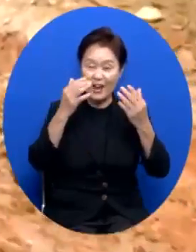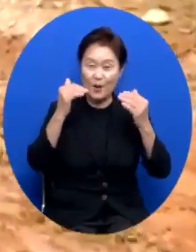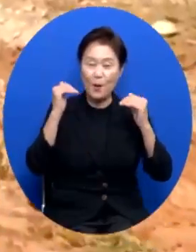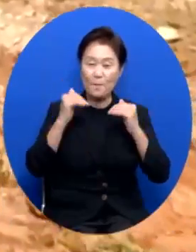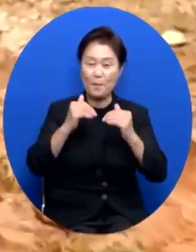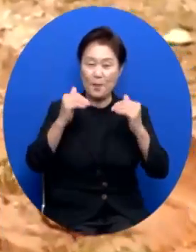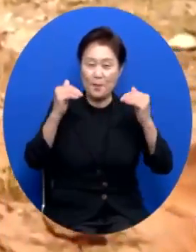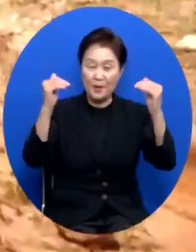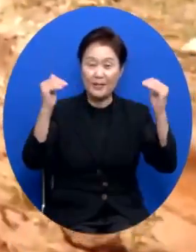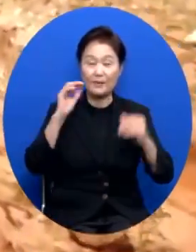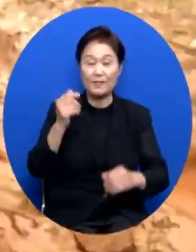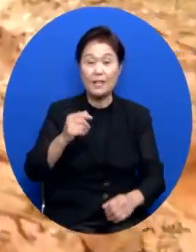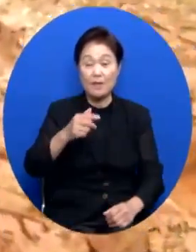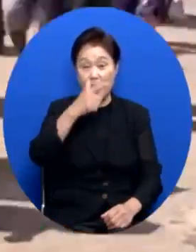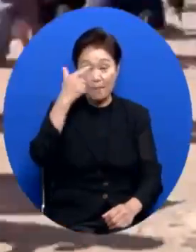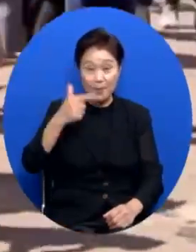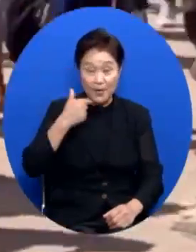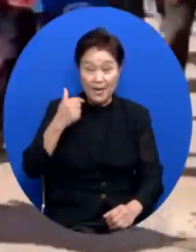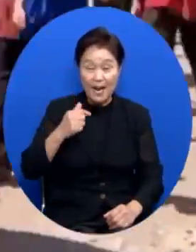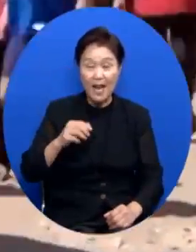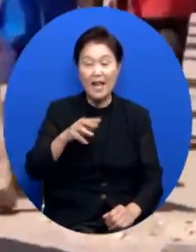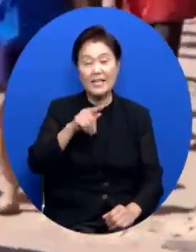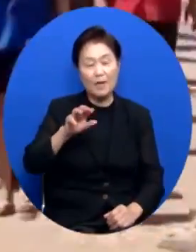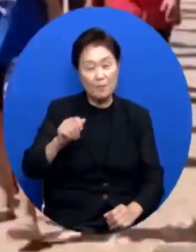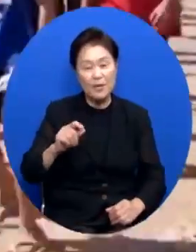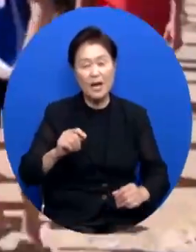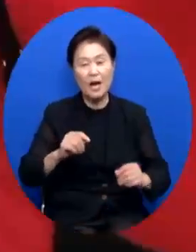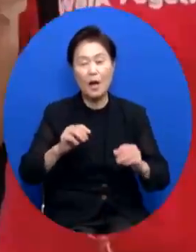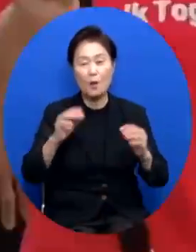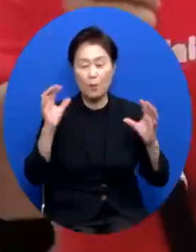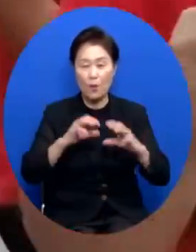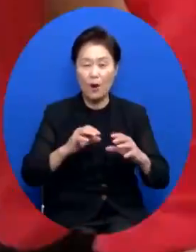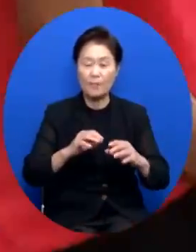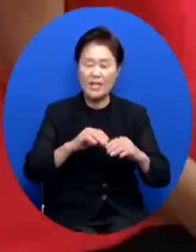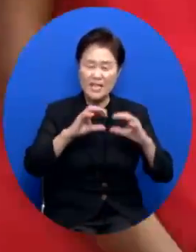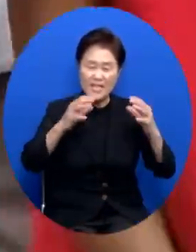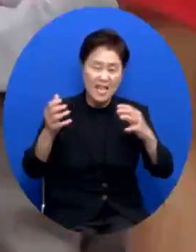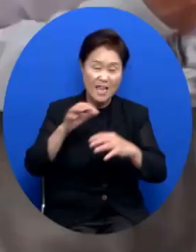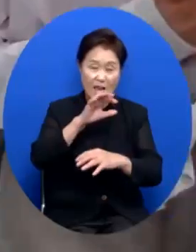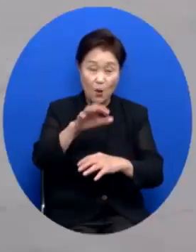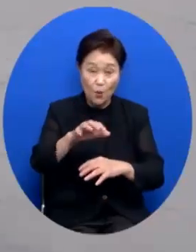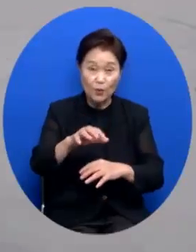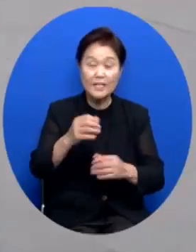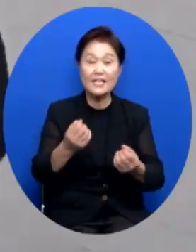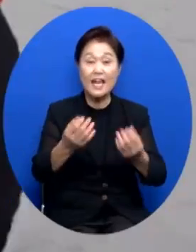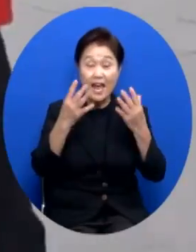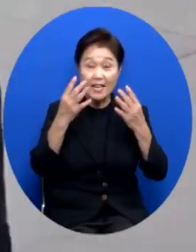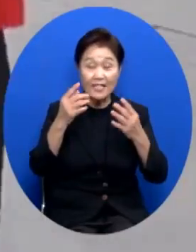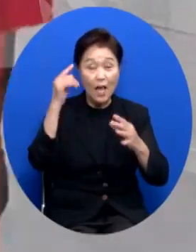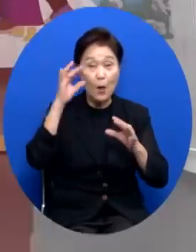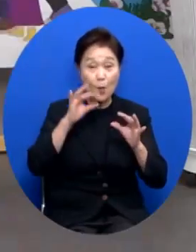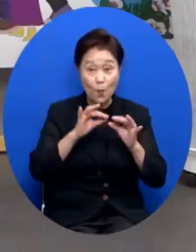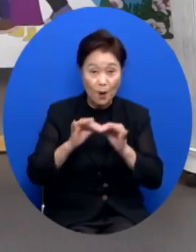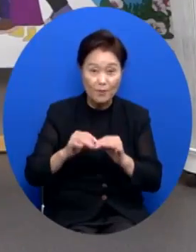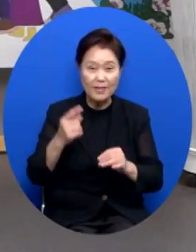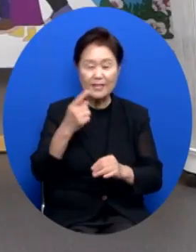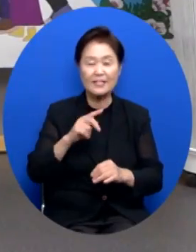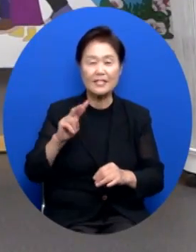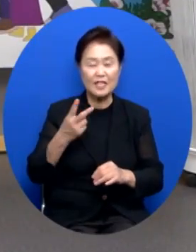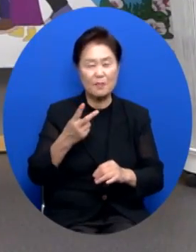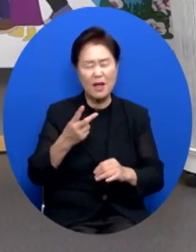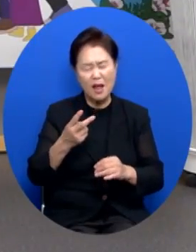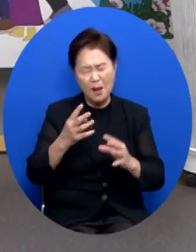이미 아프리카 탄자니아와 잠비아를 포함한 전 세계에서 본 행사의 취지에 공감하는 1200명이 넘는 많은